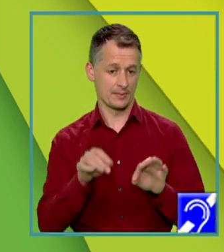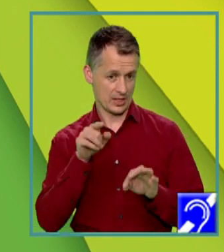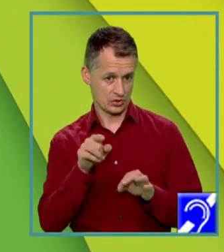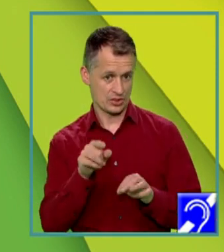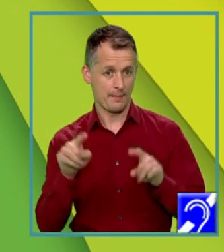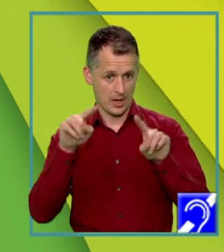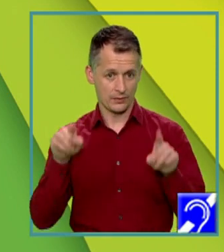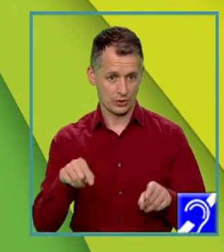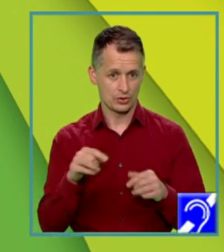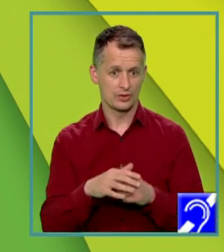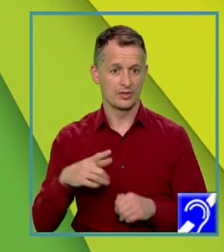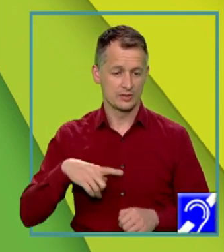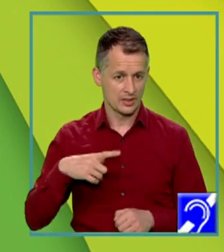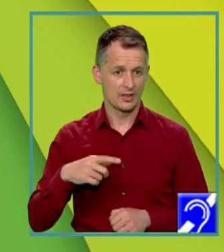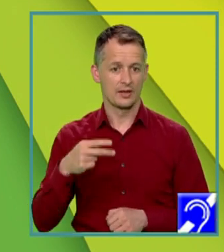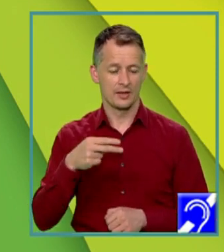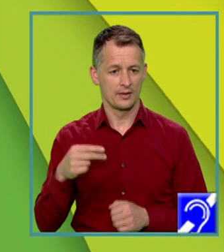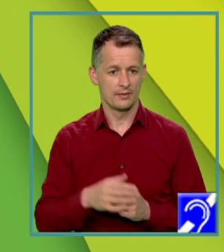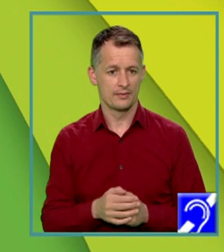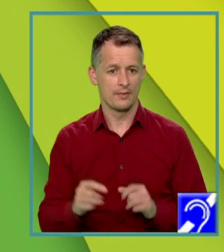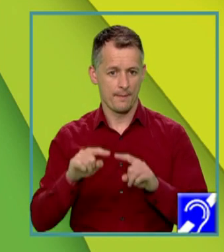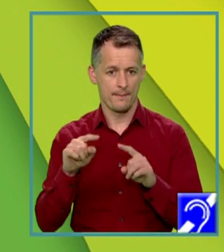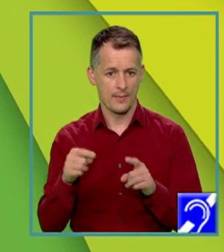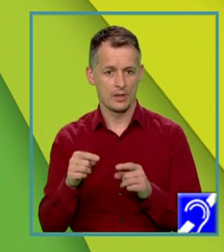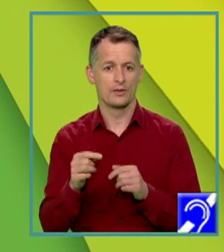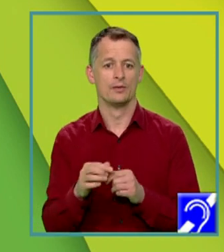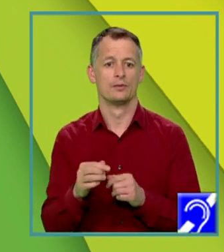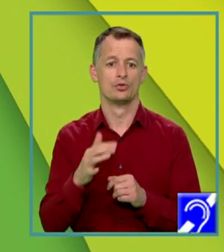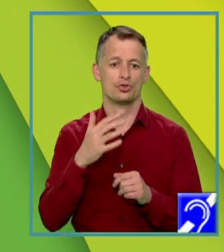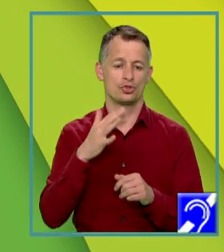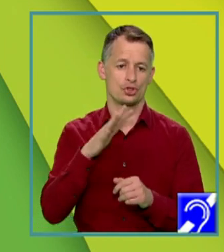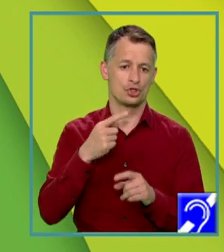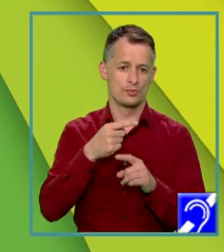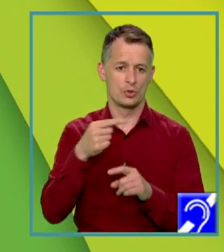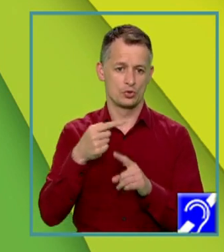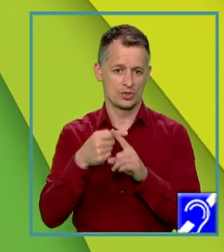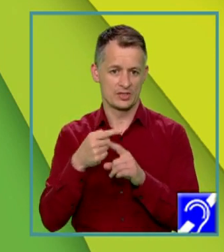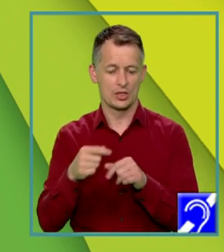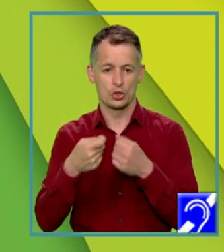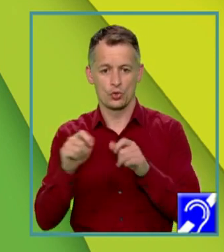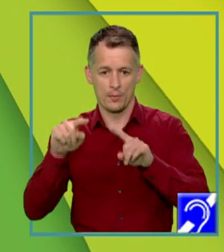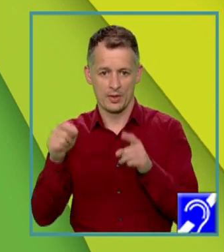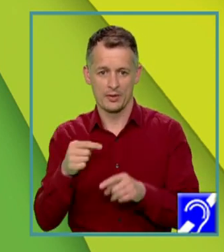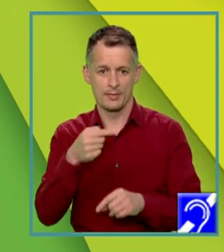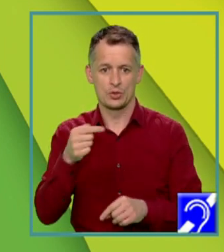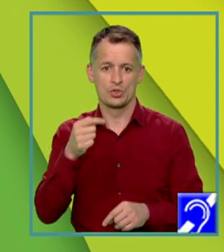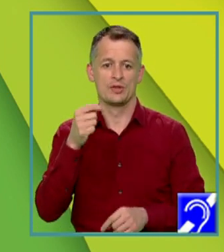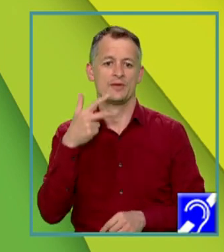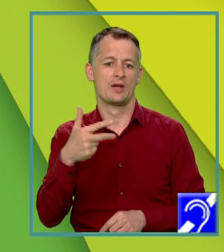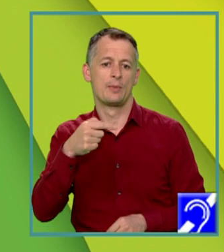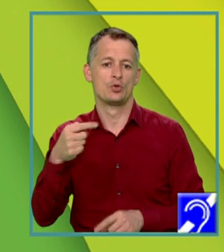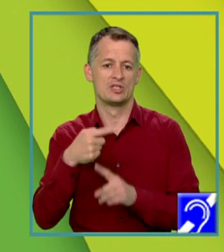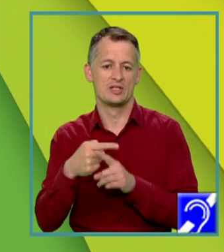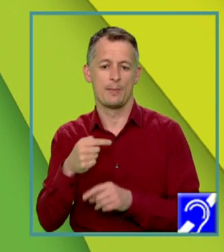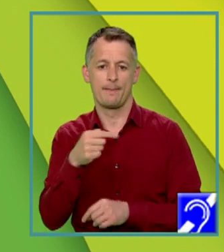aceste matricii este egal cu paranteză 5 minus x totul pe lângă minus 3 minus x minus